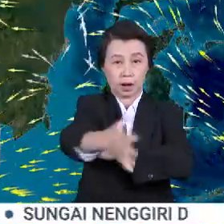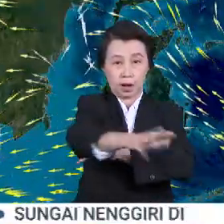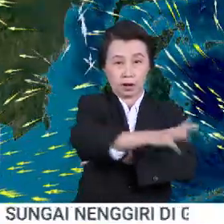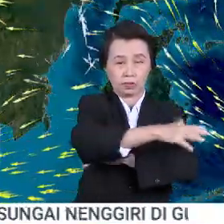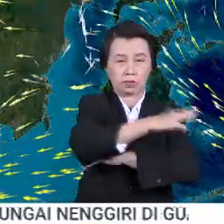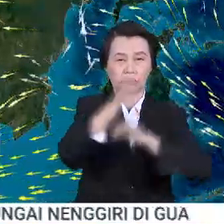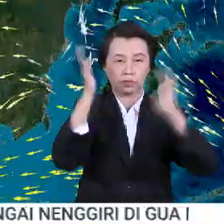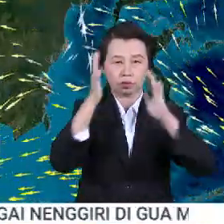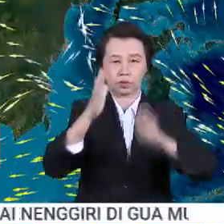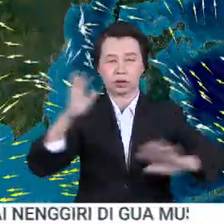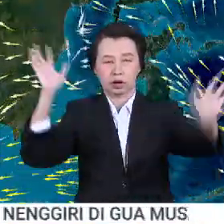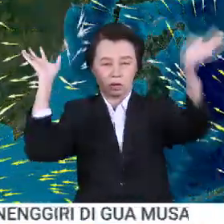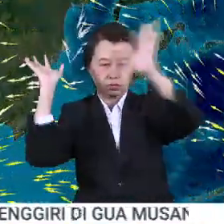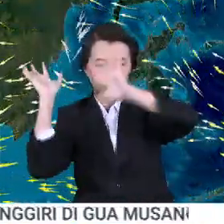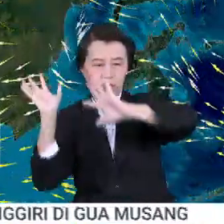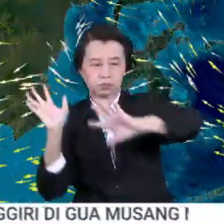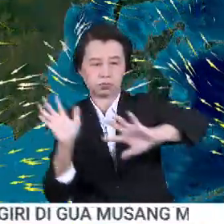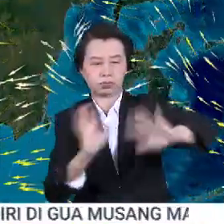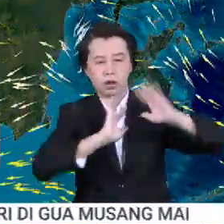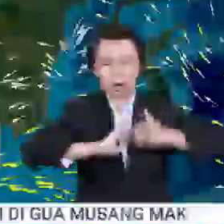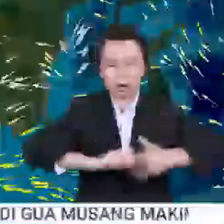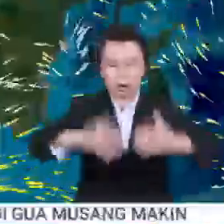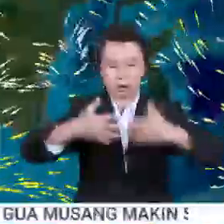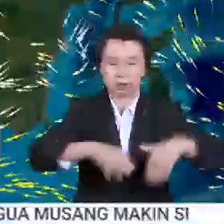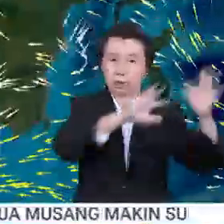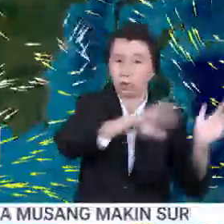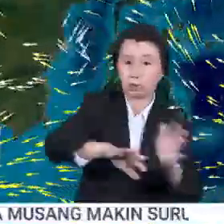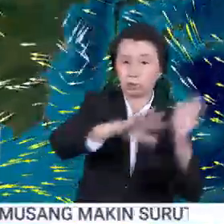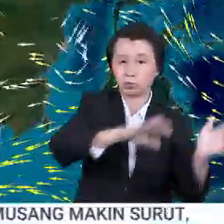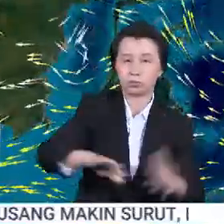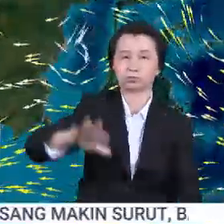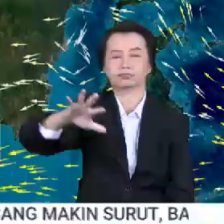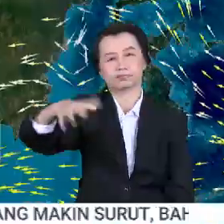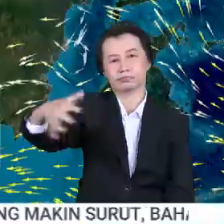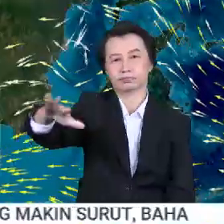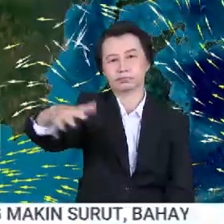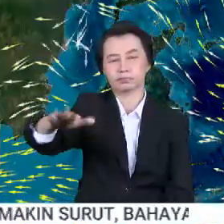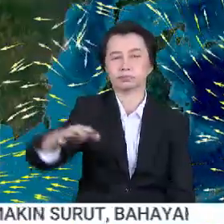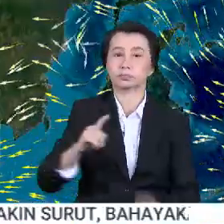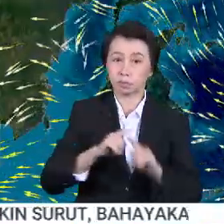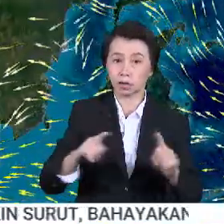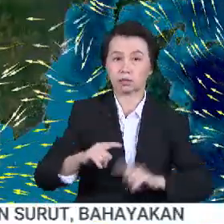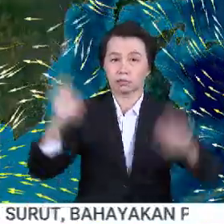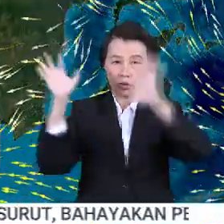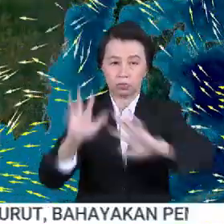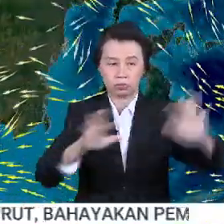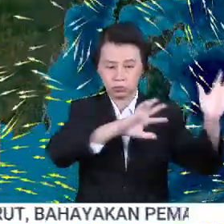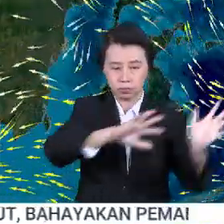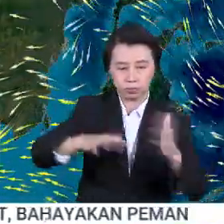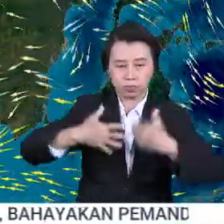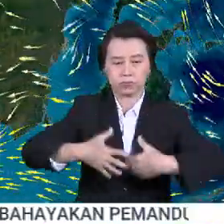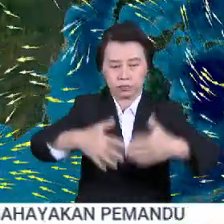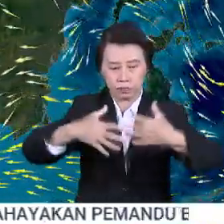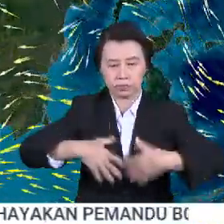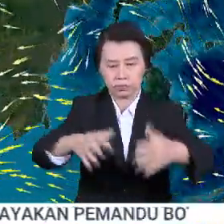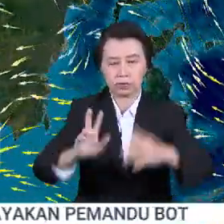pula, angin dilihat bergerak daripada arah yang pelbagai dan dengan kelajuan yang sederhana. Namun begitu, kelajuan angin di sekitar kawasan Selat